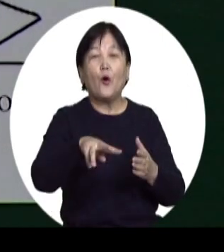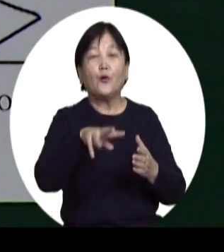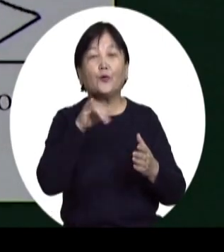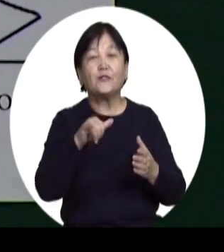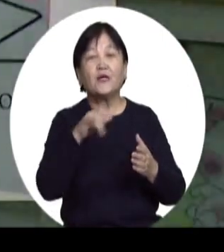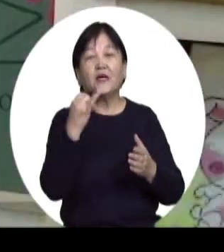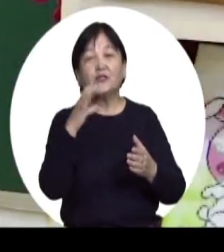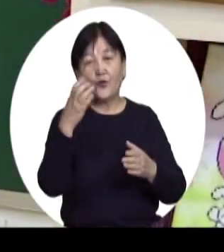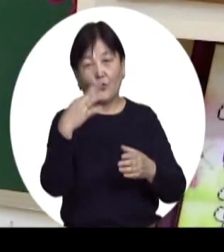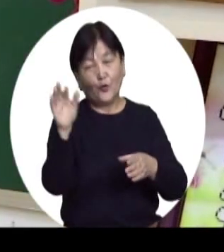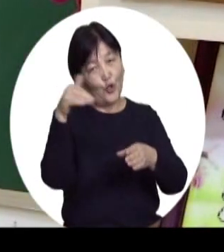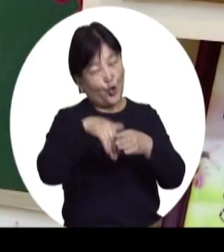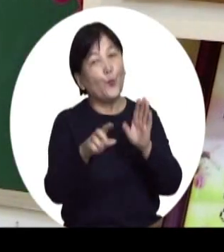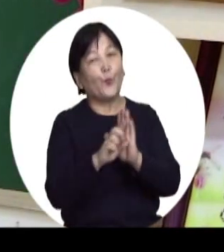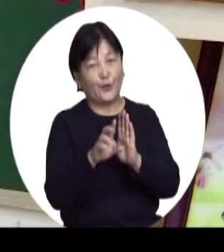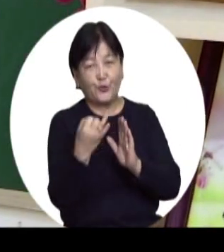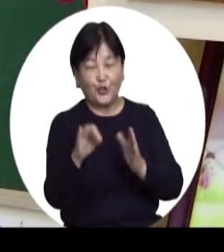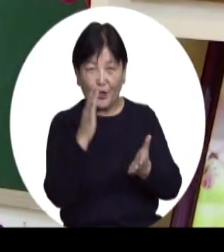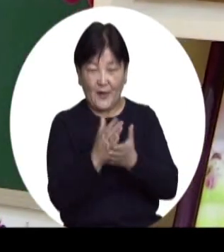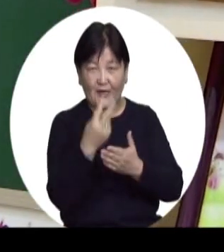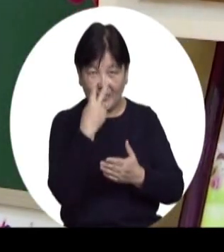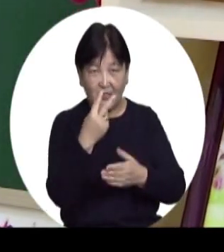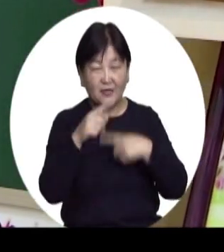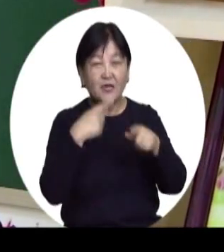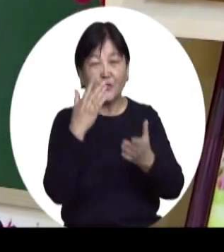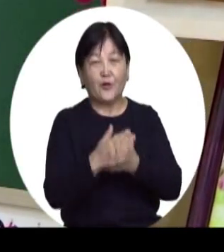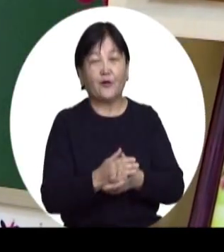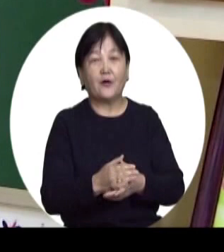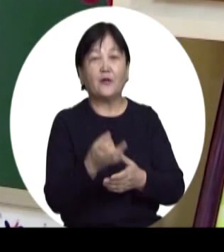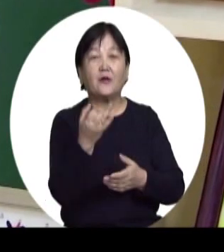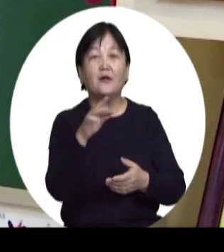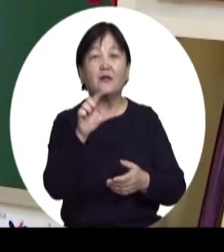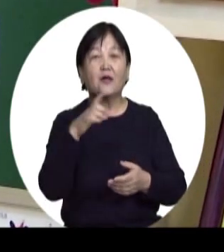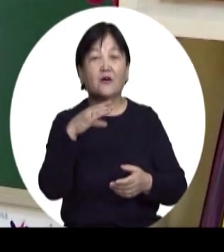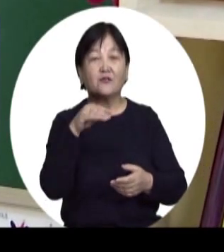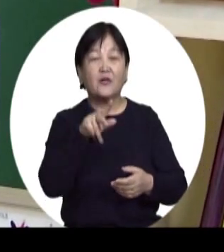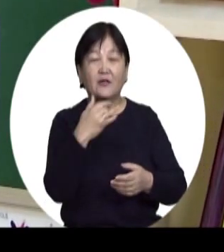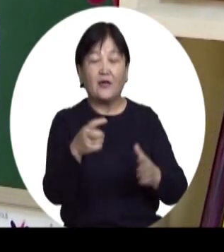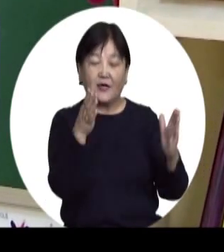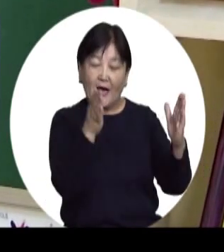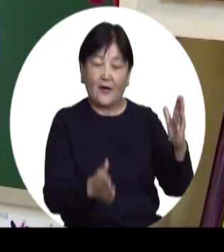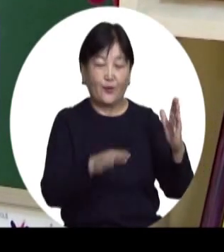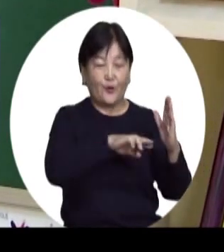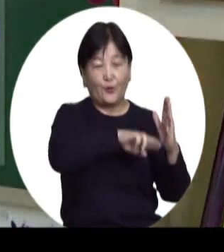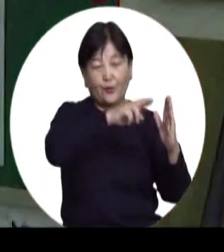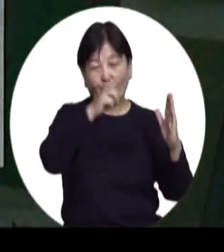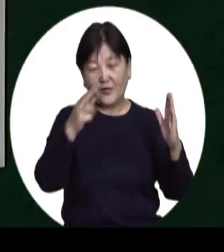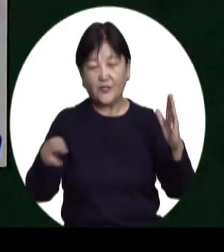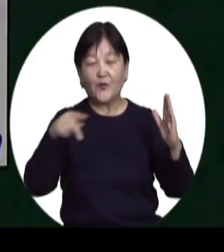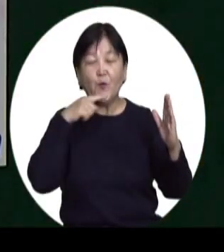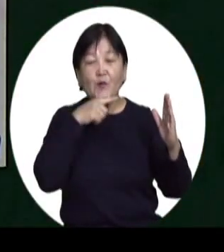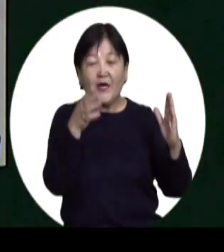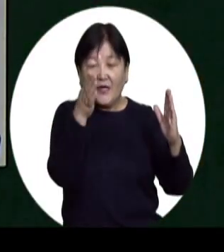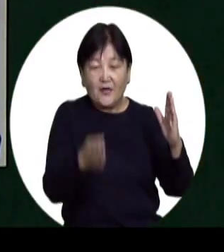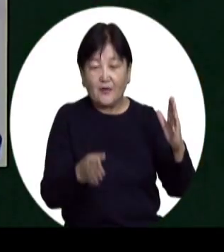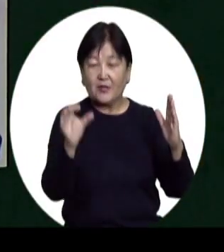үүнтэй адилаар манай энэ урвлын систем итгэвчлэн энергийг давах энергитэй буюу энэ улаанаар тэмдэглэсэн жижиг хэсгүүд